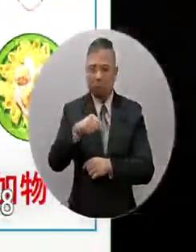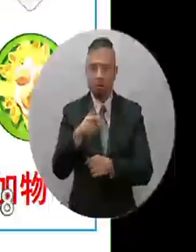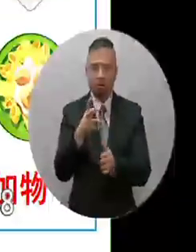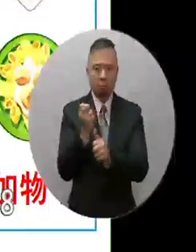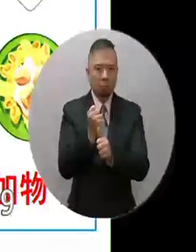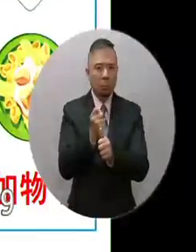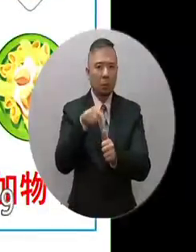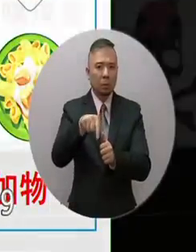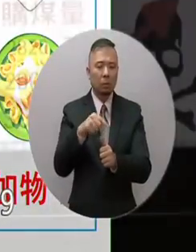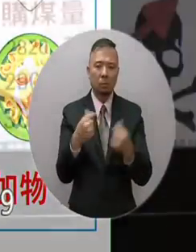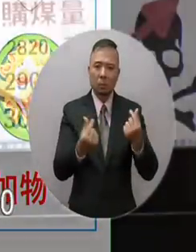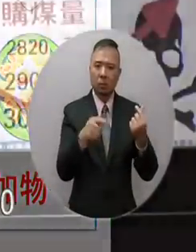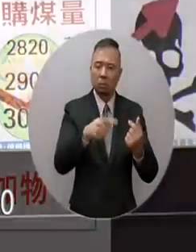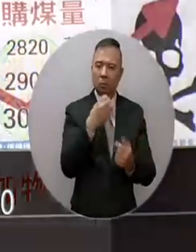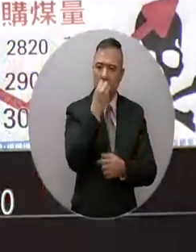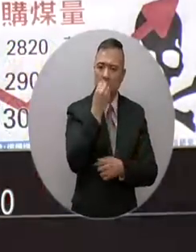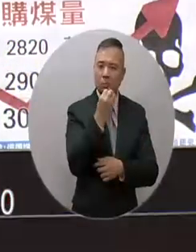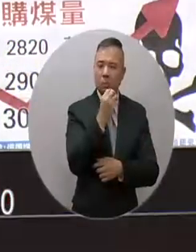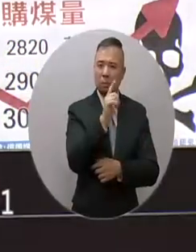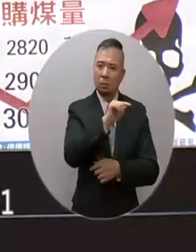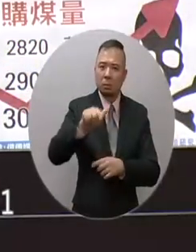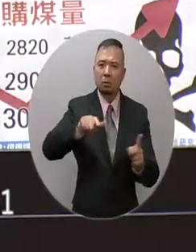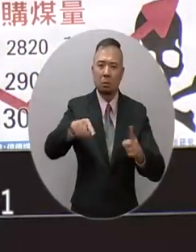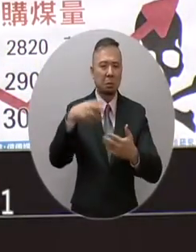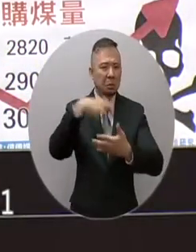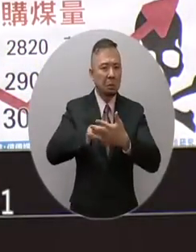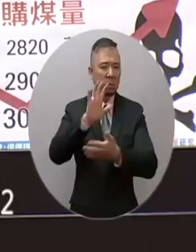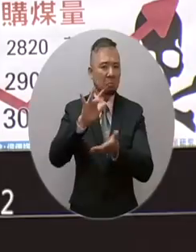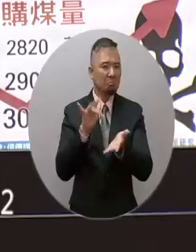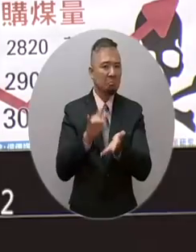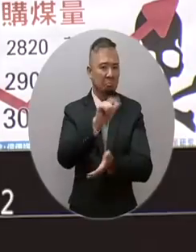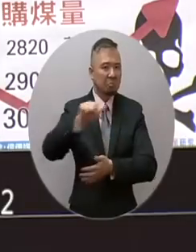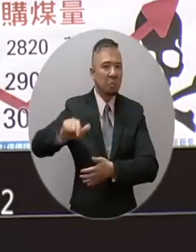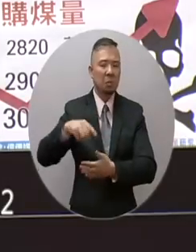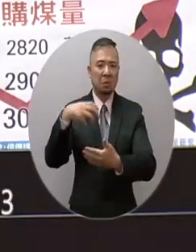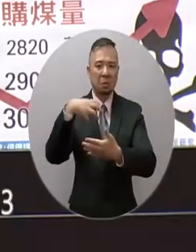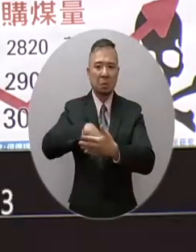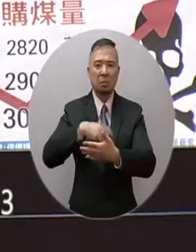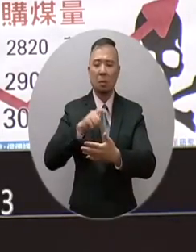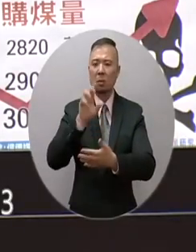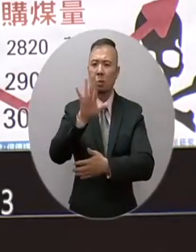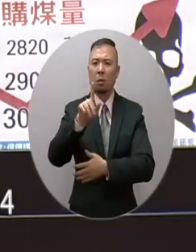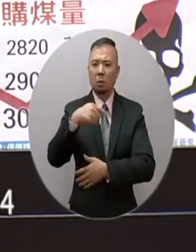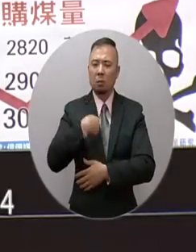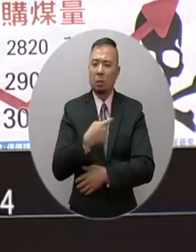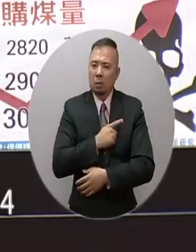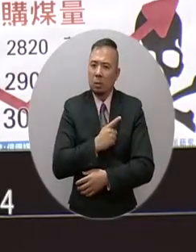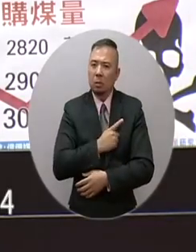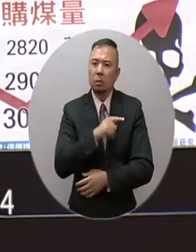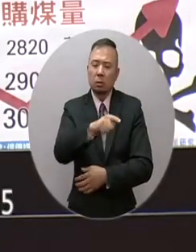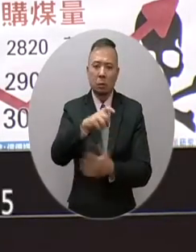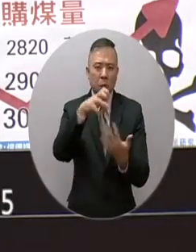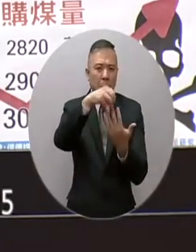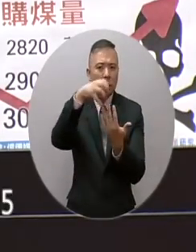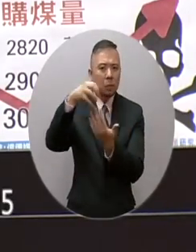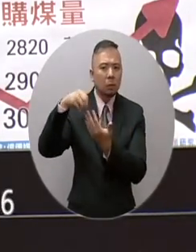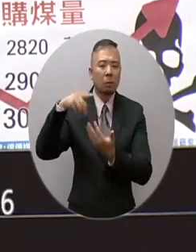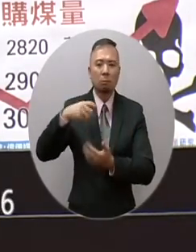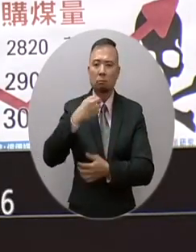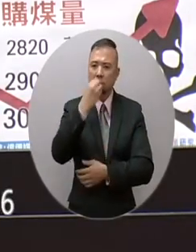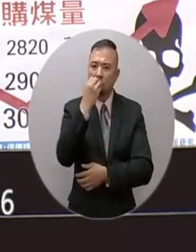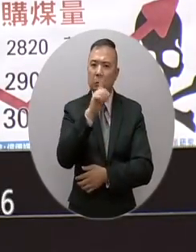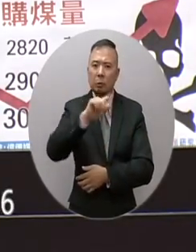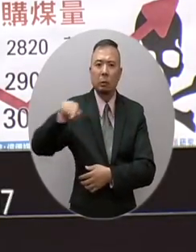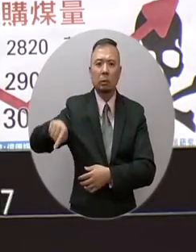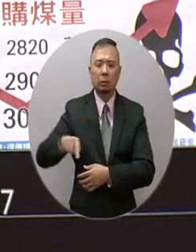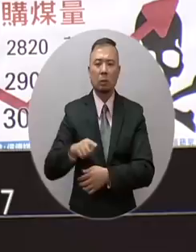多。这危险的品质，哈，有毒的这个物质在当中，所以我们必须要很谨慎的去挑选我们的食物了，哈。啊，